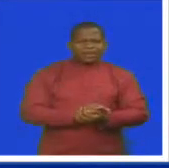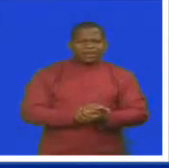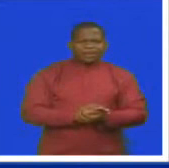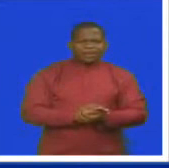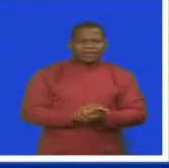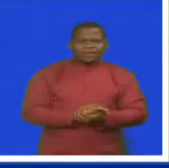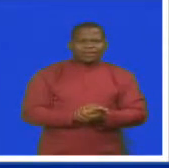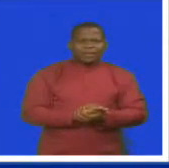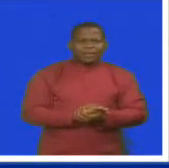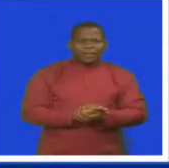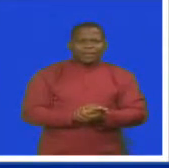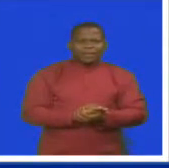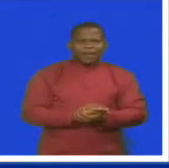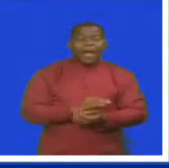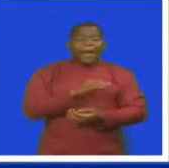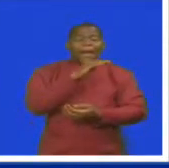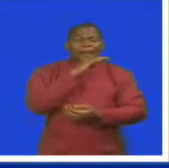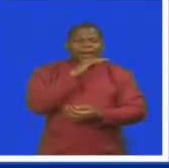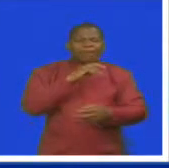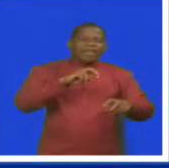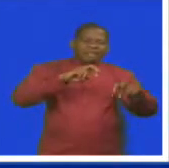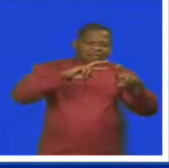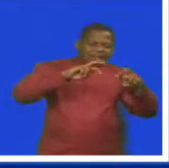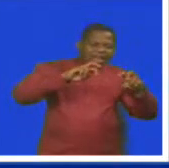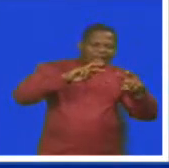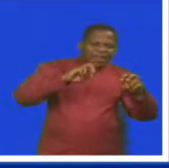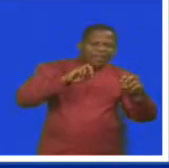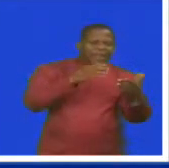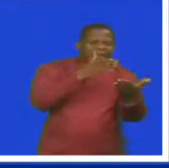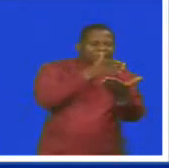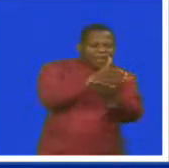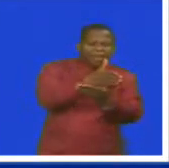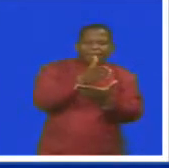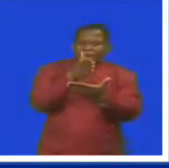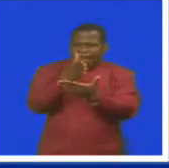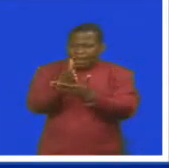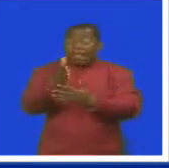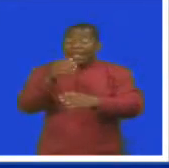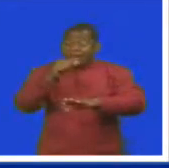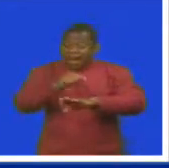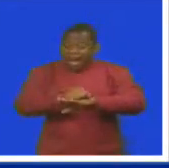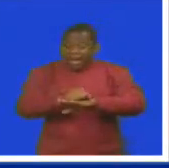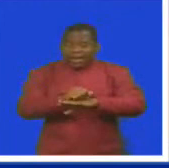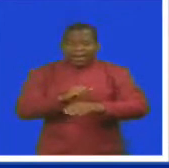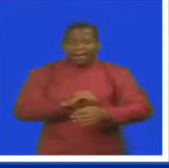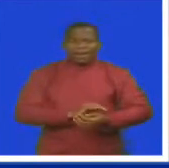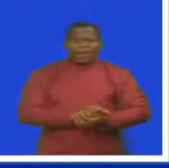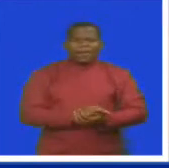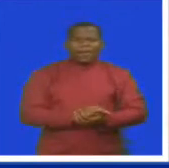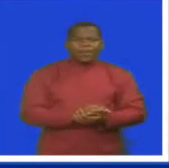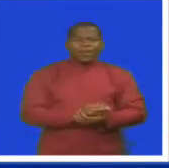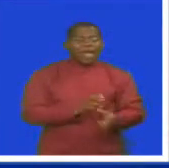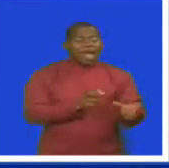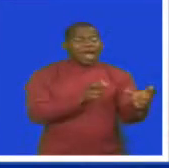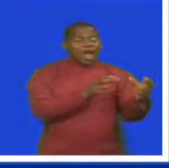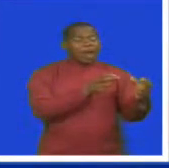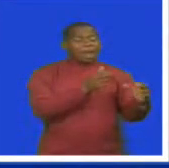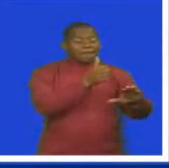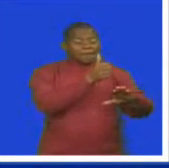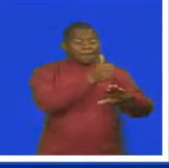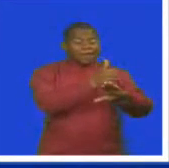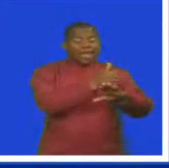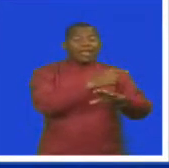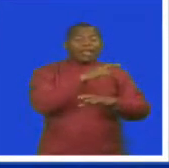ukhona yini kuyaphila yini futhi usezingeni lelingiwo yini. Umphathi waleli bandla Mvila Wempi Dlamini ubese uveta